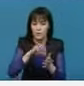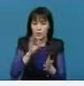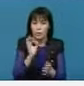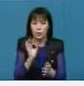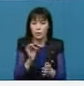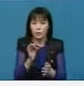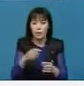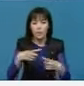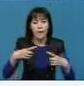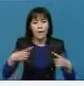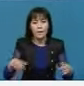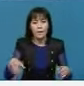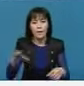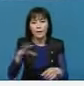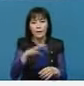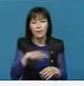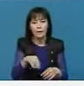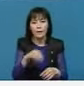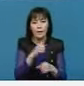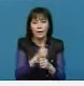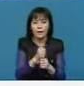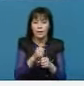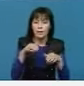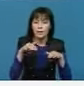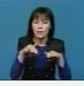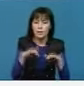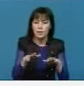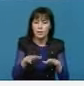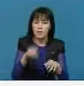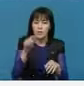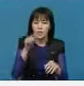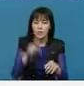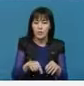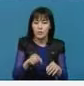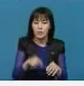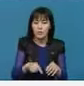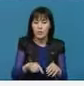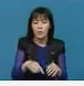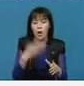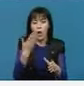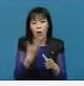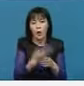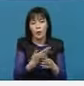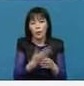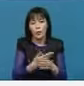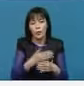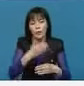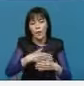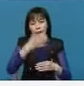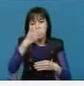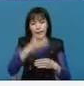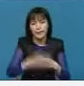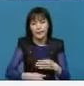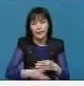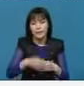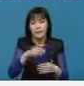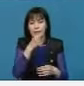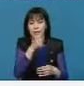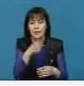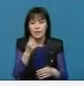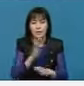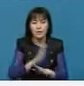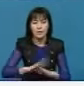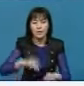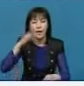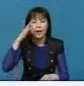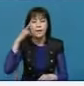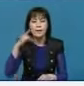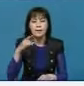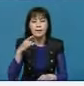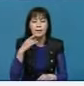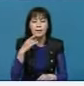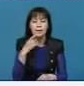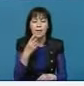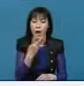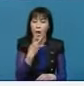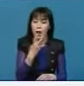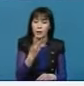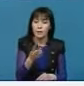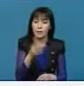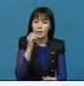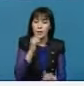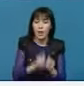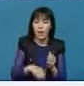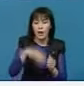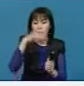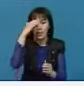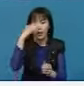Бірақ барлығы да маңызды шешім жасарда арқа сүйерлердің көмекке кеш келетінін жасырмайды. Қазақстандағы қалыпталып қарайтын болсақ, әр